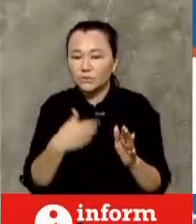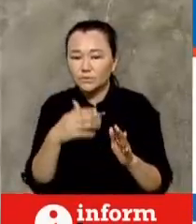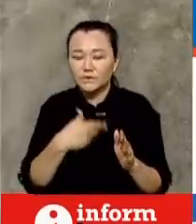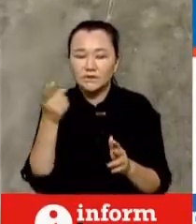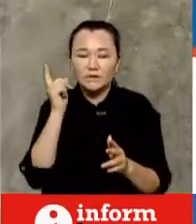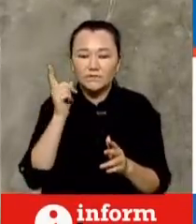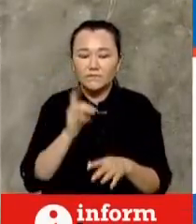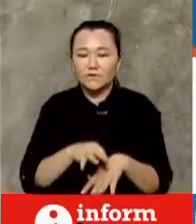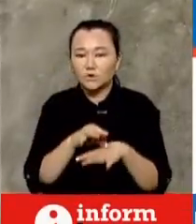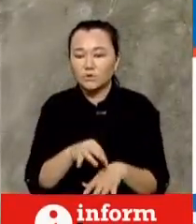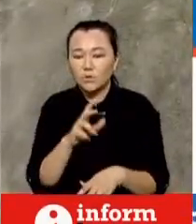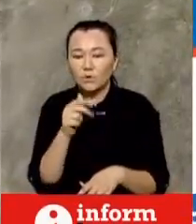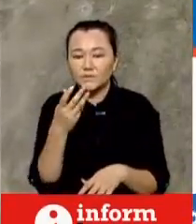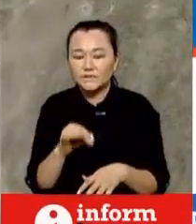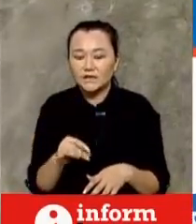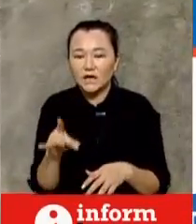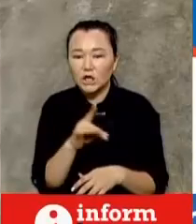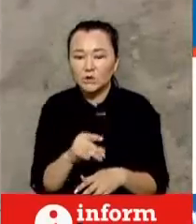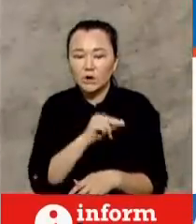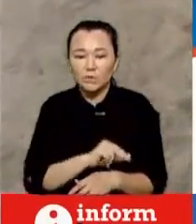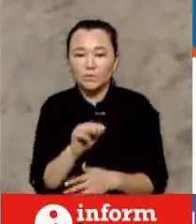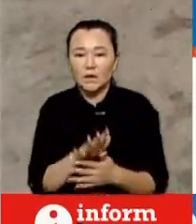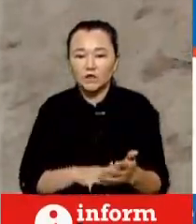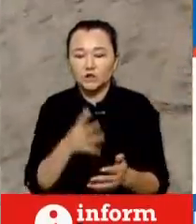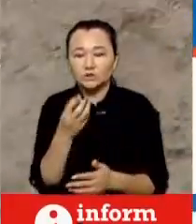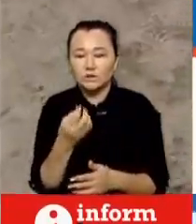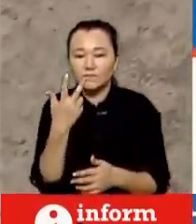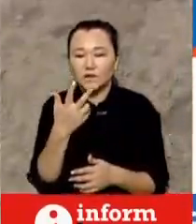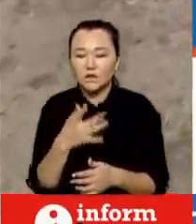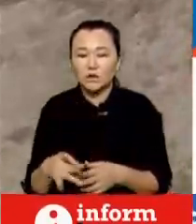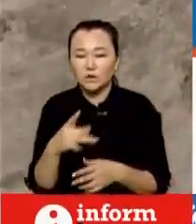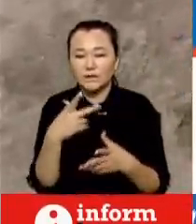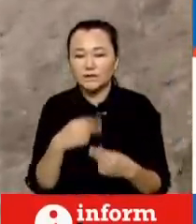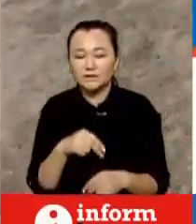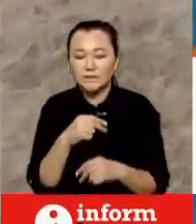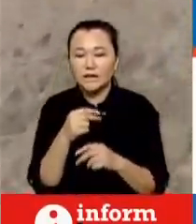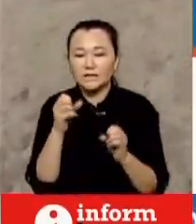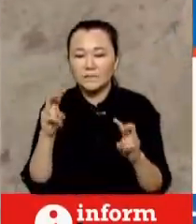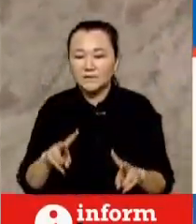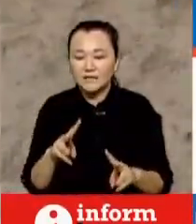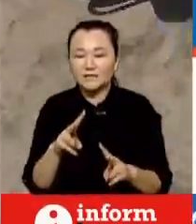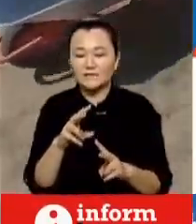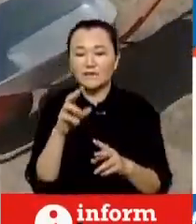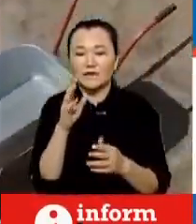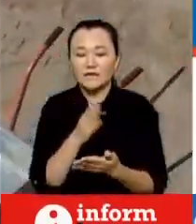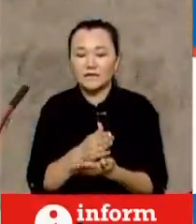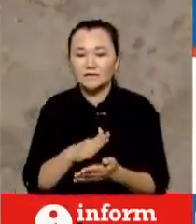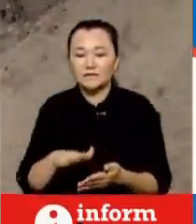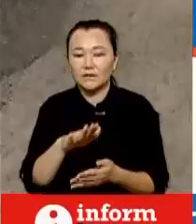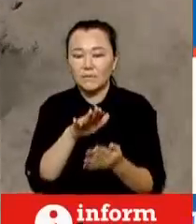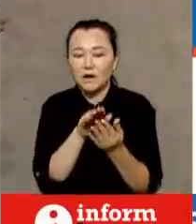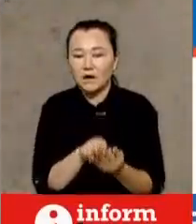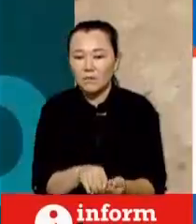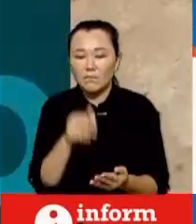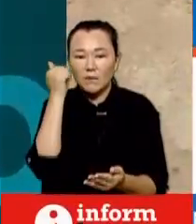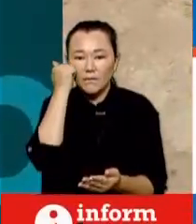ведутся на территории кобтинского района работы продолжается еще в трех районах где по данным специалистов расположены погребально